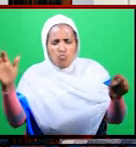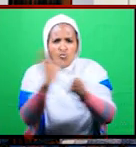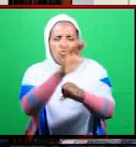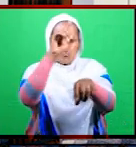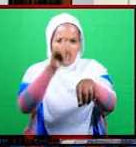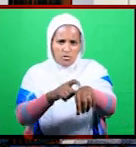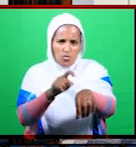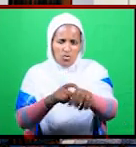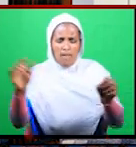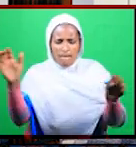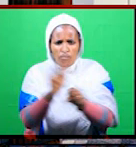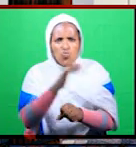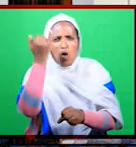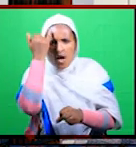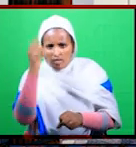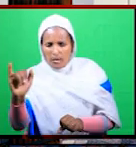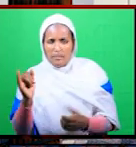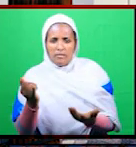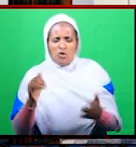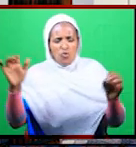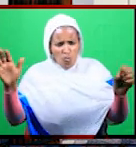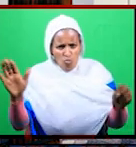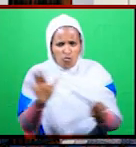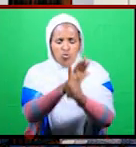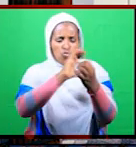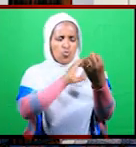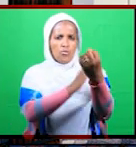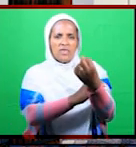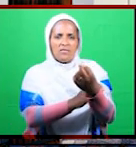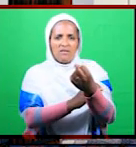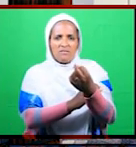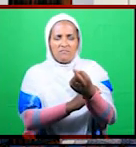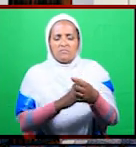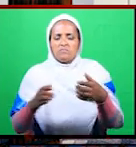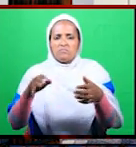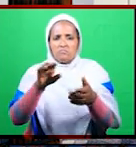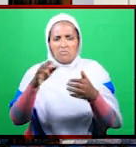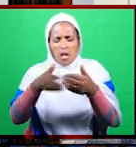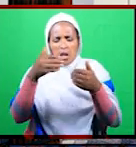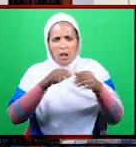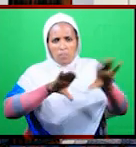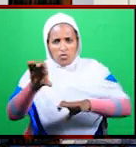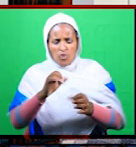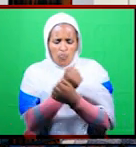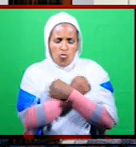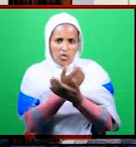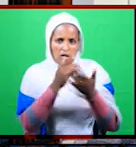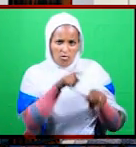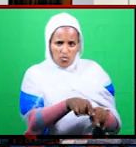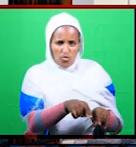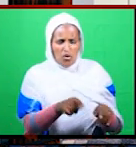ሙሉ ጊዜውንም ሙሉ ሀሳቡንም ሙሉ ጉልበቱንም የሚያባክነው ለሚወደው ነገር